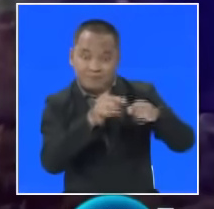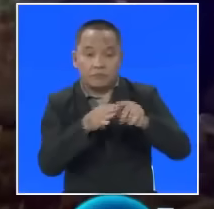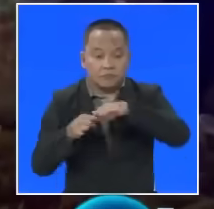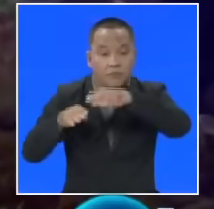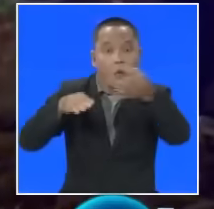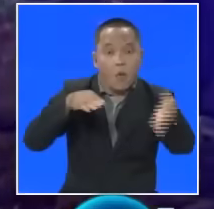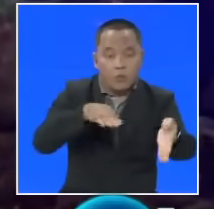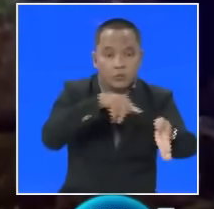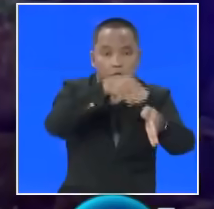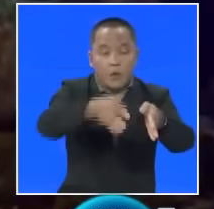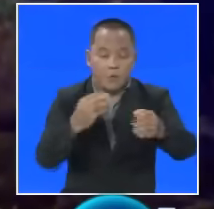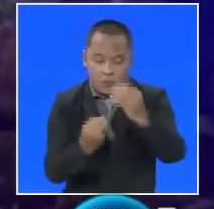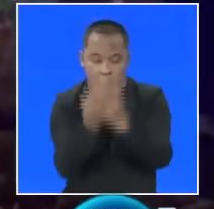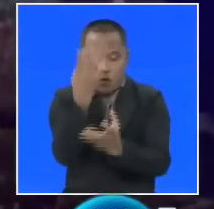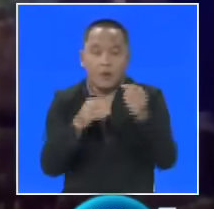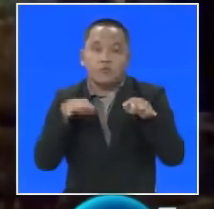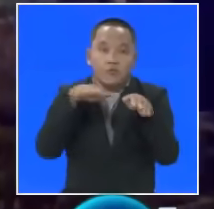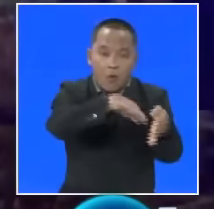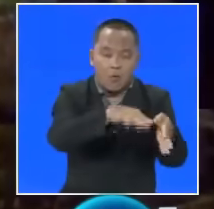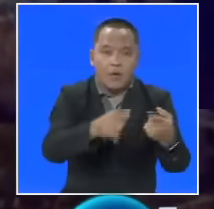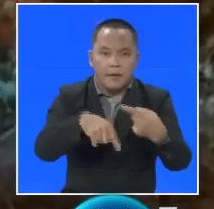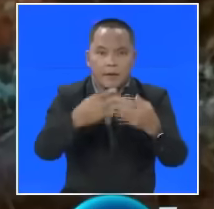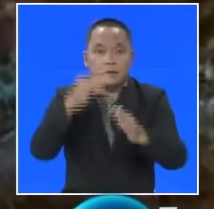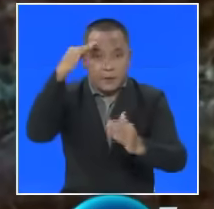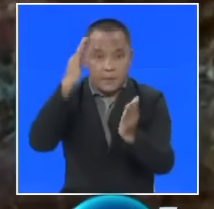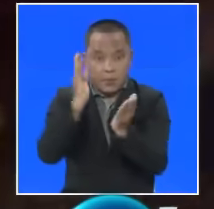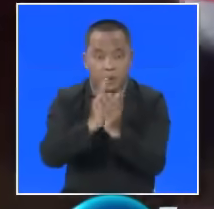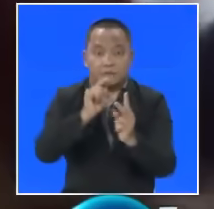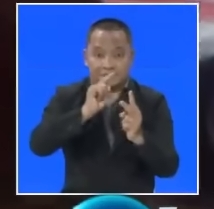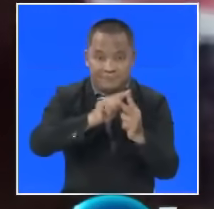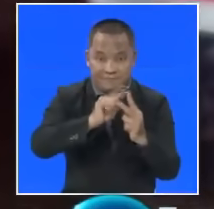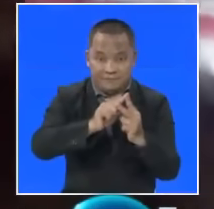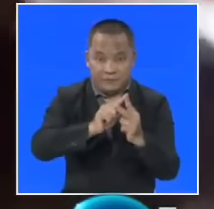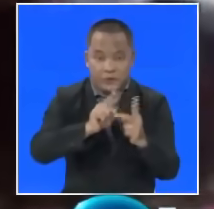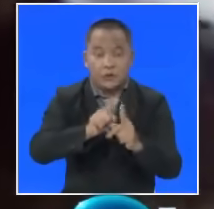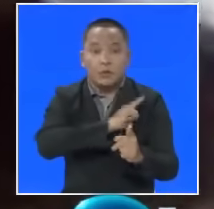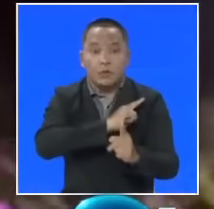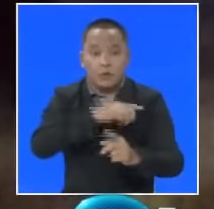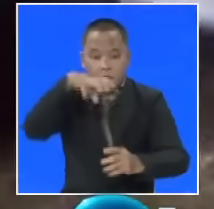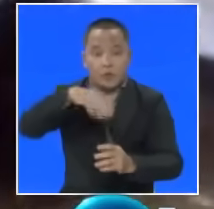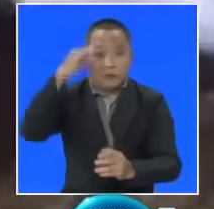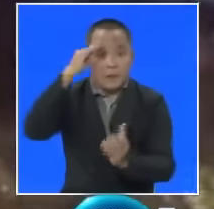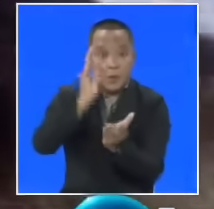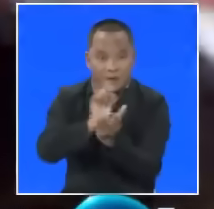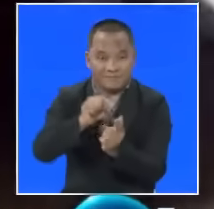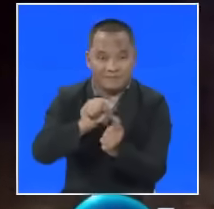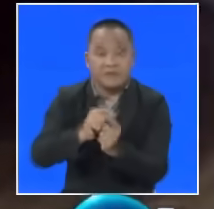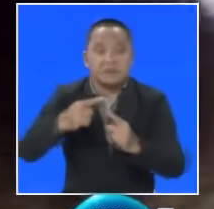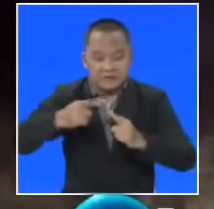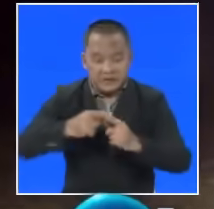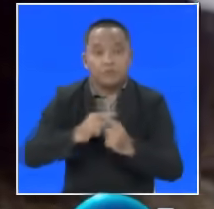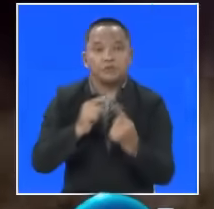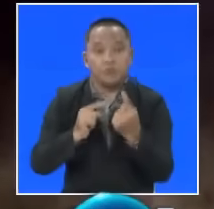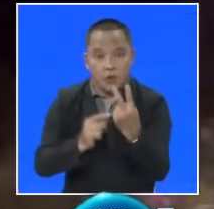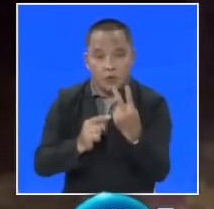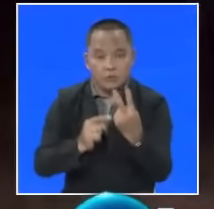ไหลทางเข้าไปอยู่ในป่าทั้ง2คันทำให้ตำรวจผบ.หมู่ซึ่งอยู่ที่โรงพักหนองปลือเนี่ยนะได้รับบาดเจ็บไป